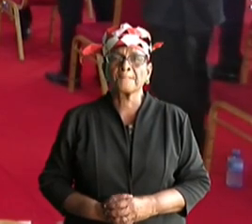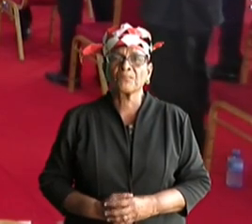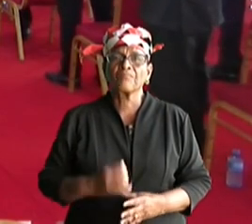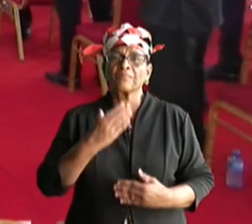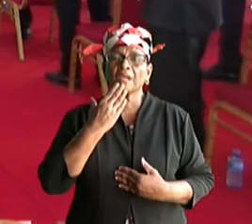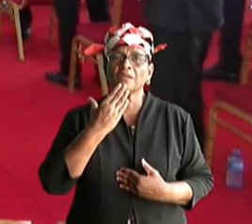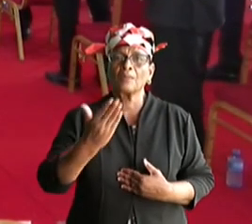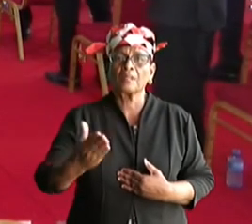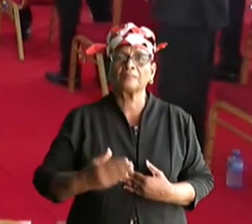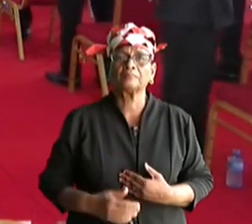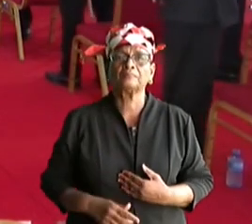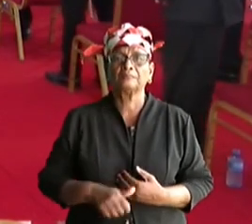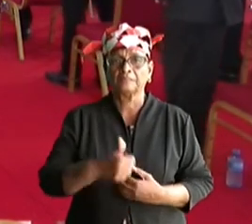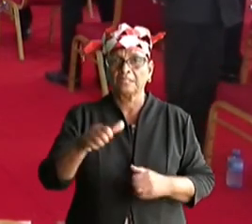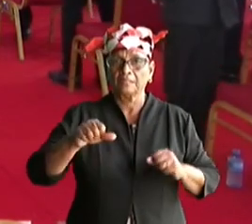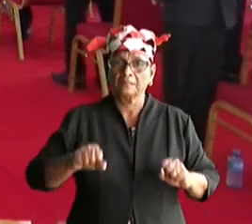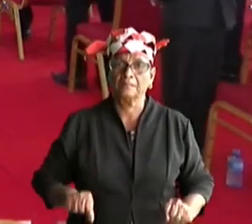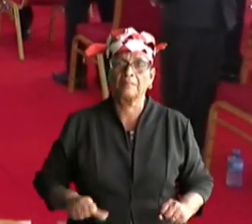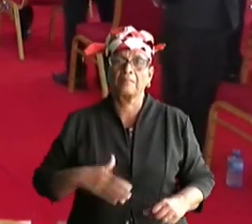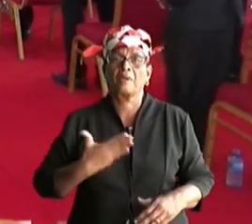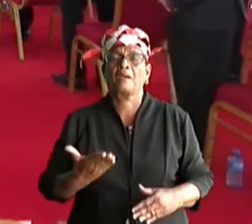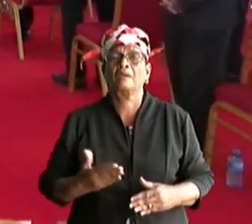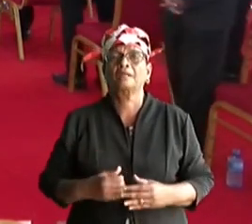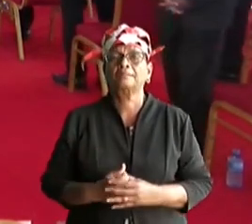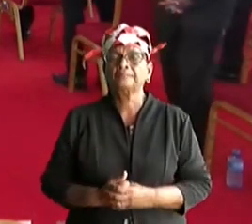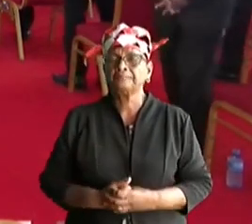Dank u wel. U mag weer plaatsnemen.